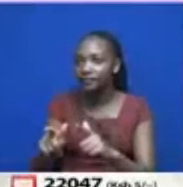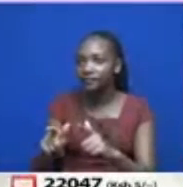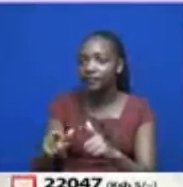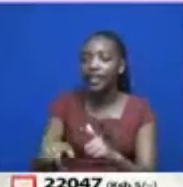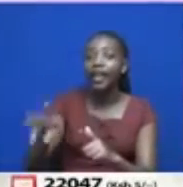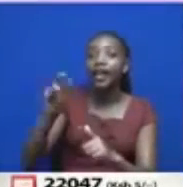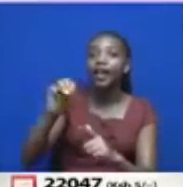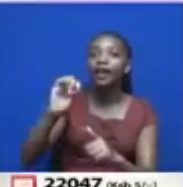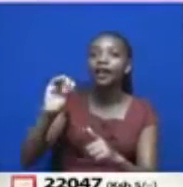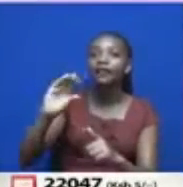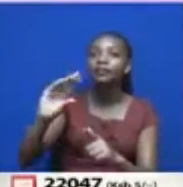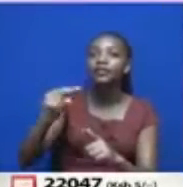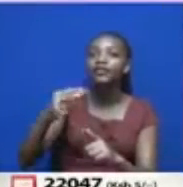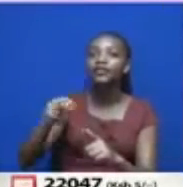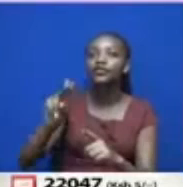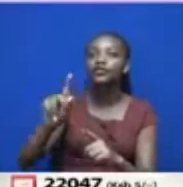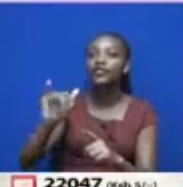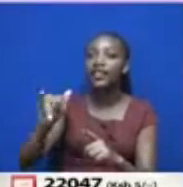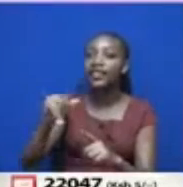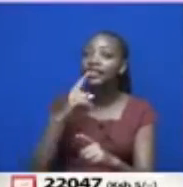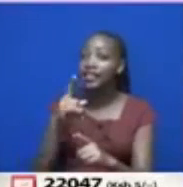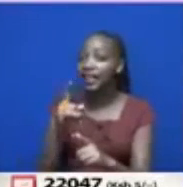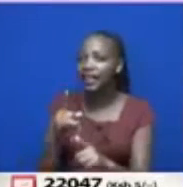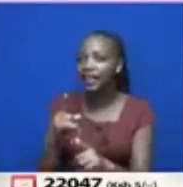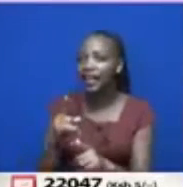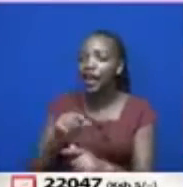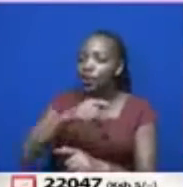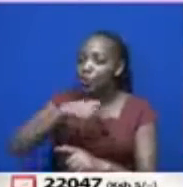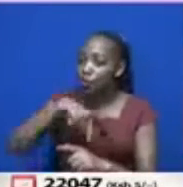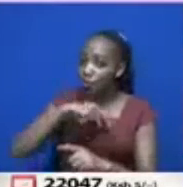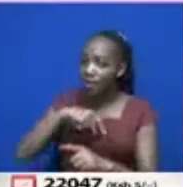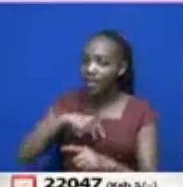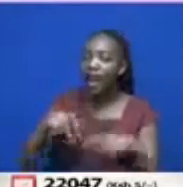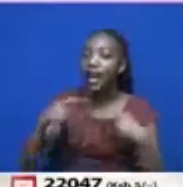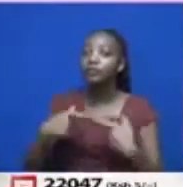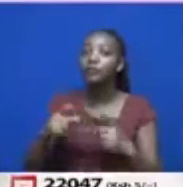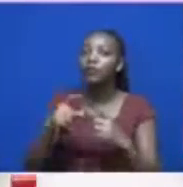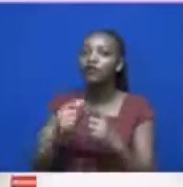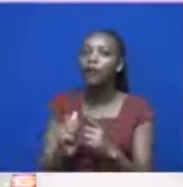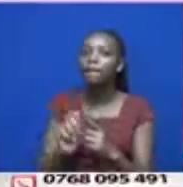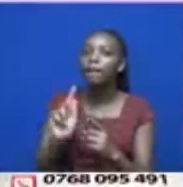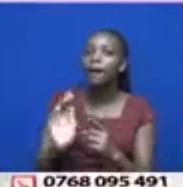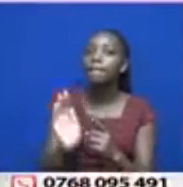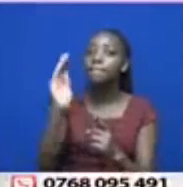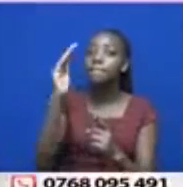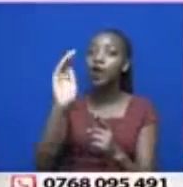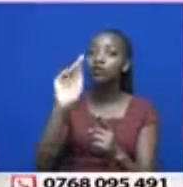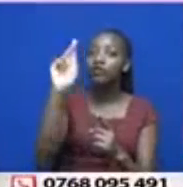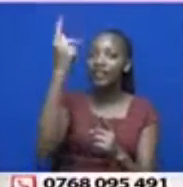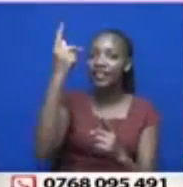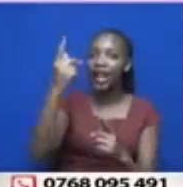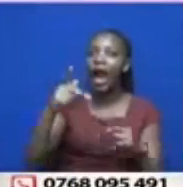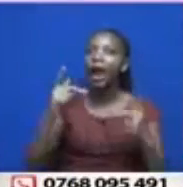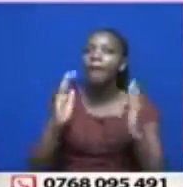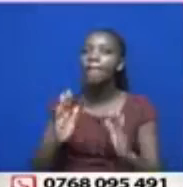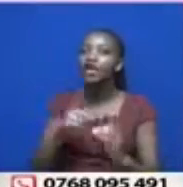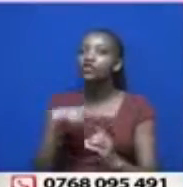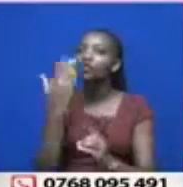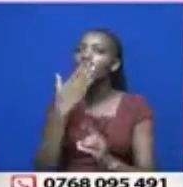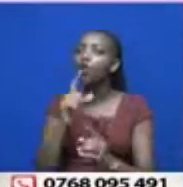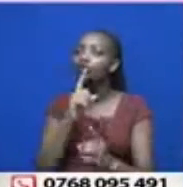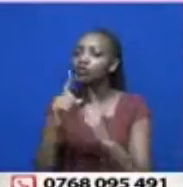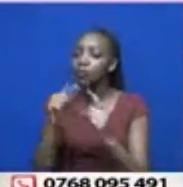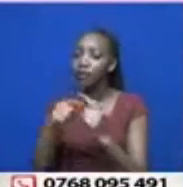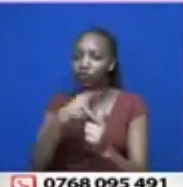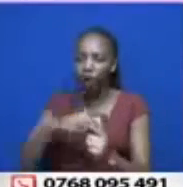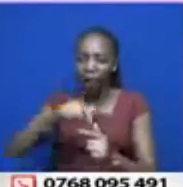kwa wakati moja, uh-huh, akasema, uh-huh, sisi kama watu wa Mlima Kenya, uh-huh, anayetaka kuzungumza nasi, uh-huh,